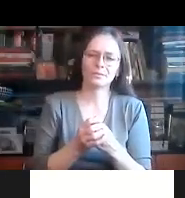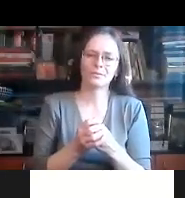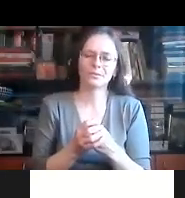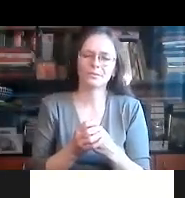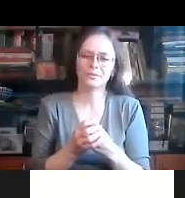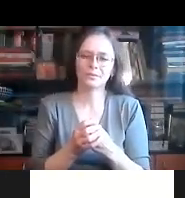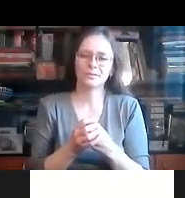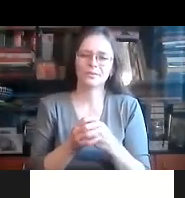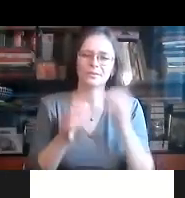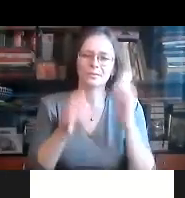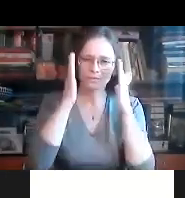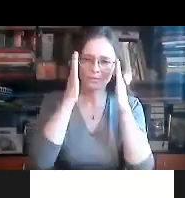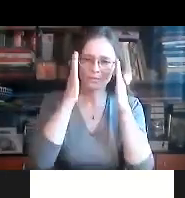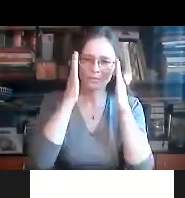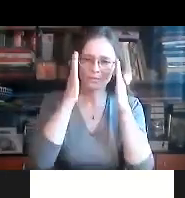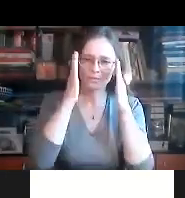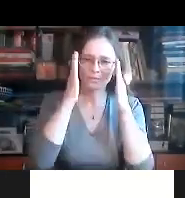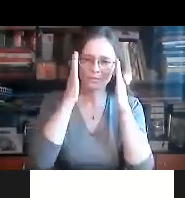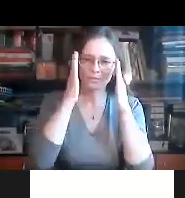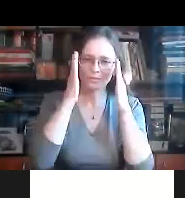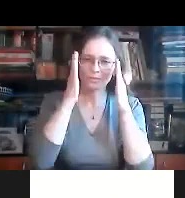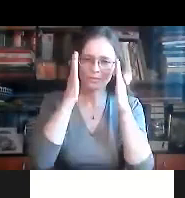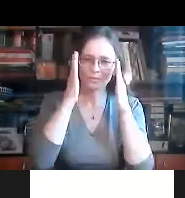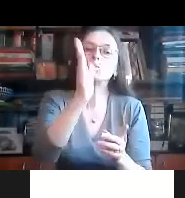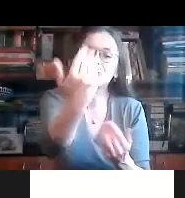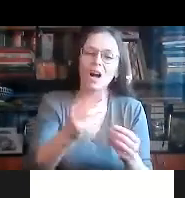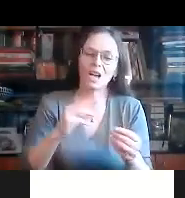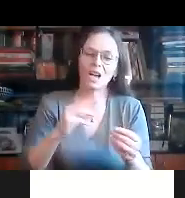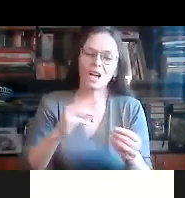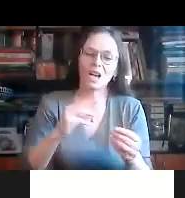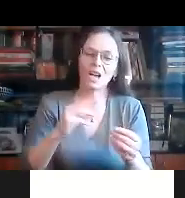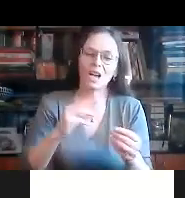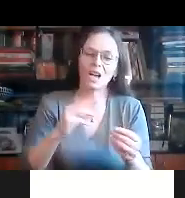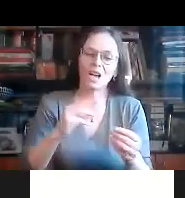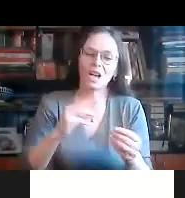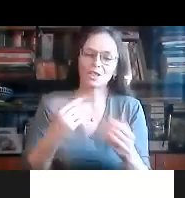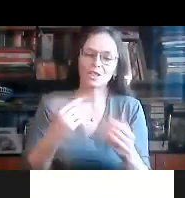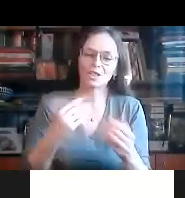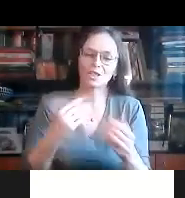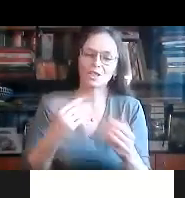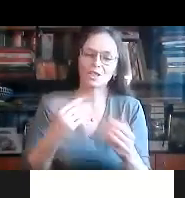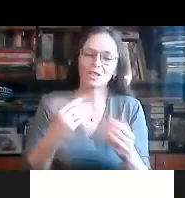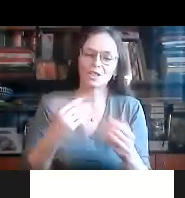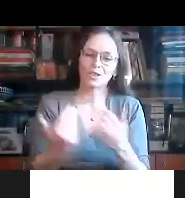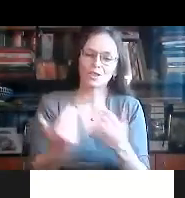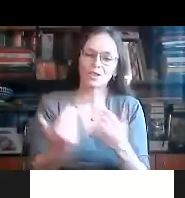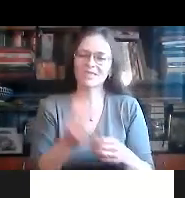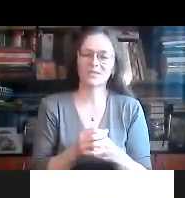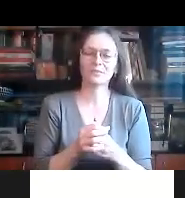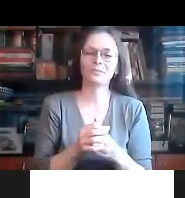Алексей. Вот, оказывается, да, ну, конечно, да, больные моменты, то, что болит,